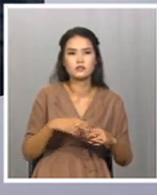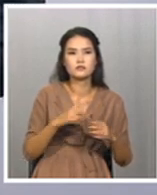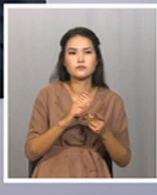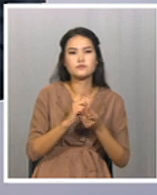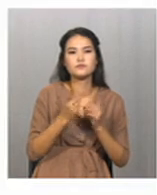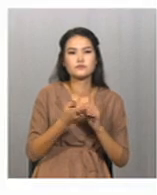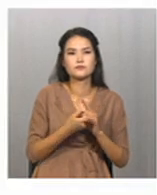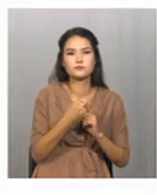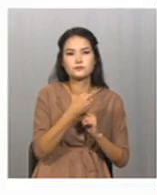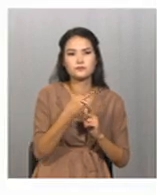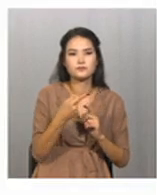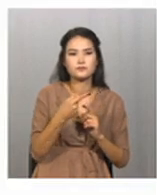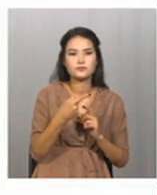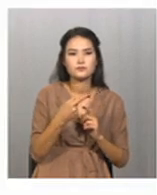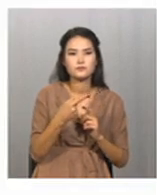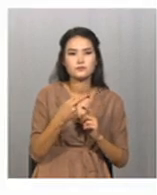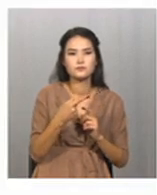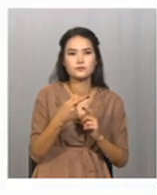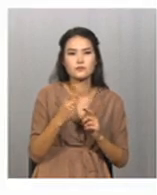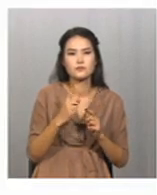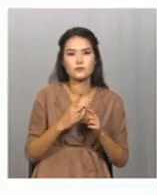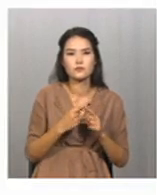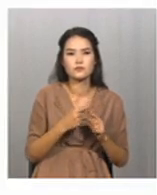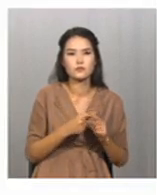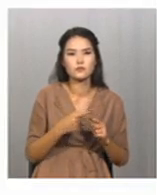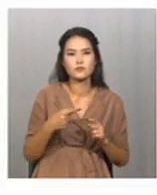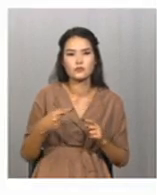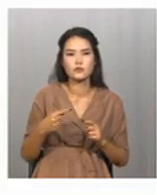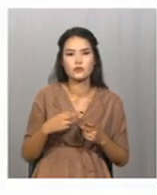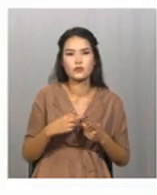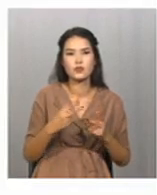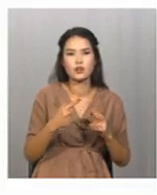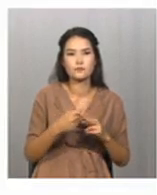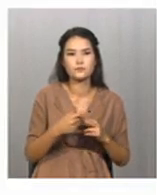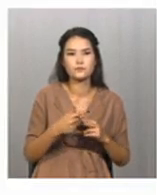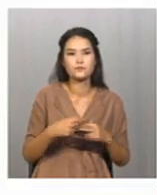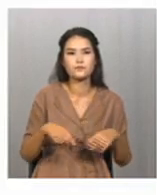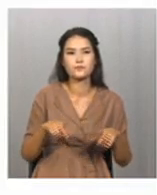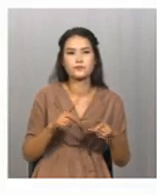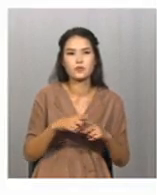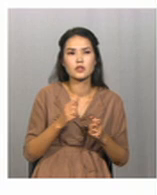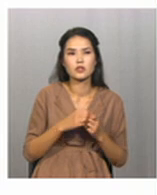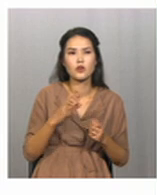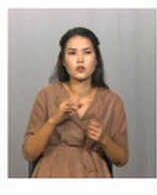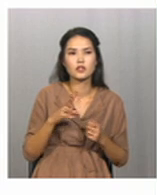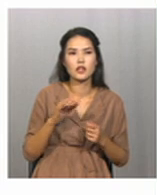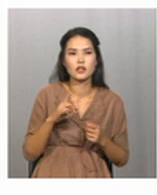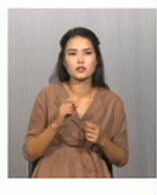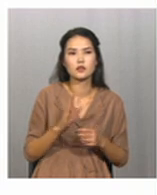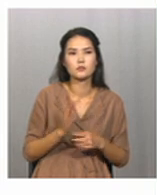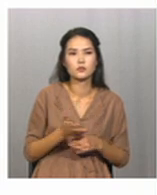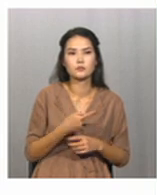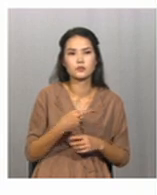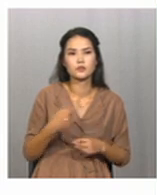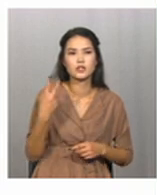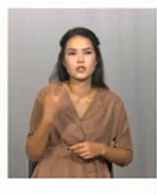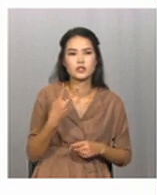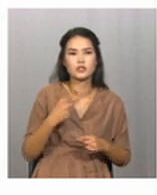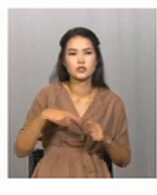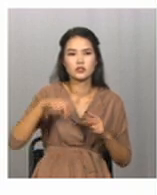минус. Олай болса, біз мына санның түбірін минус таңбасымен аламыз. Яғни котангенс альфа минус 2 түбір асты